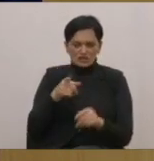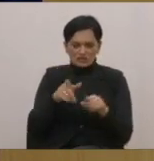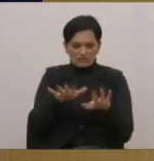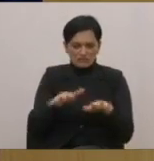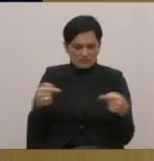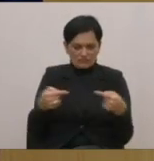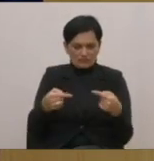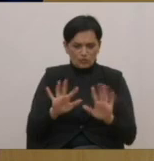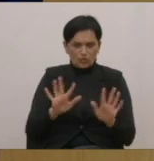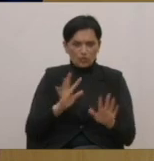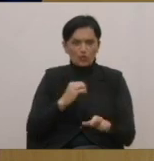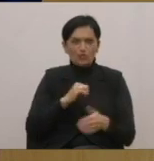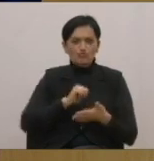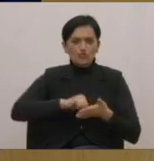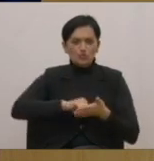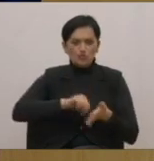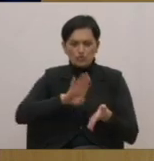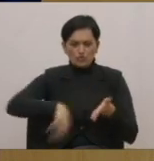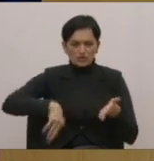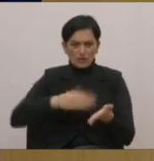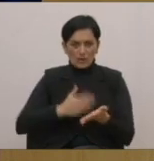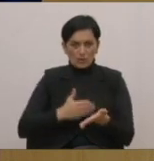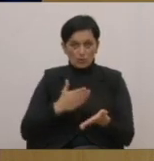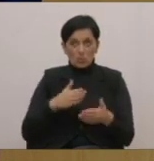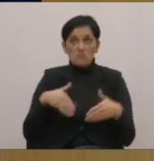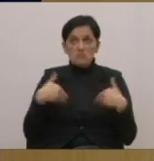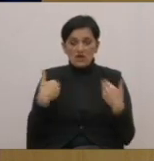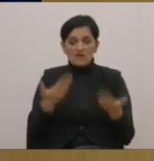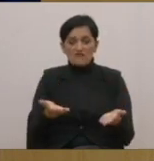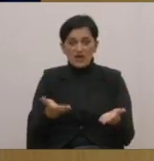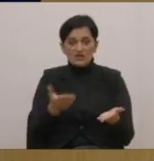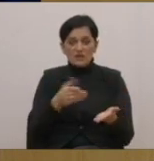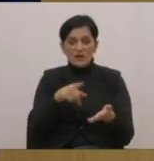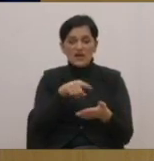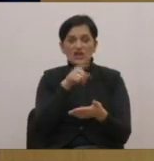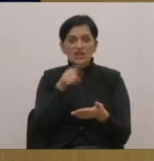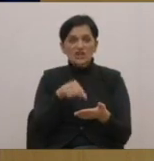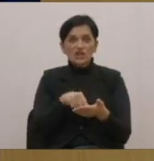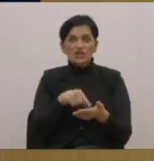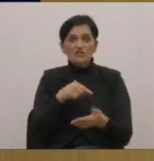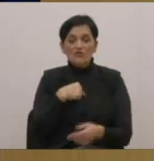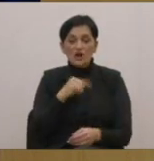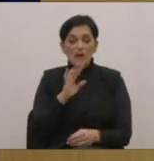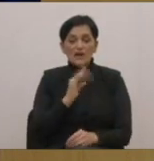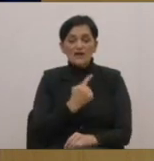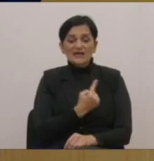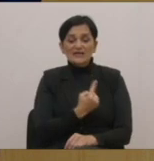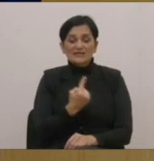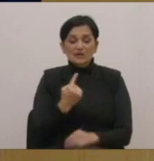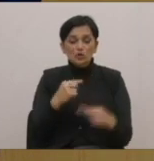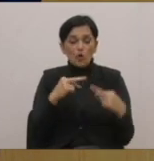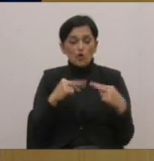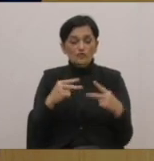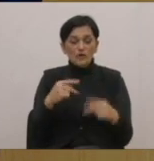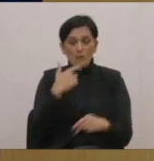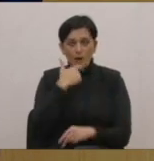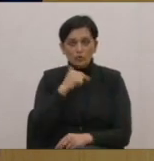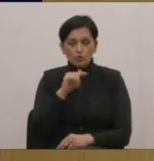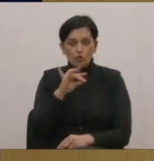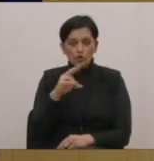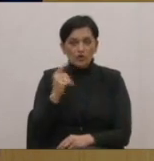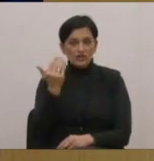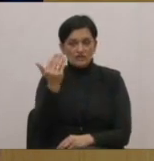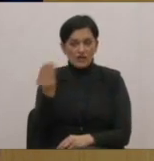da, usaphuzlo rats qvelaze tavaria, mivesalnebi ak kitva, ar mekneba, magram titoeul amsulebas baton tornike romelis